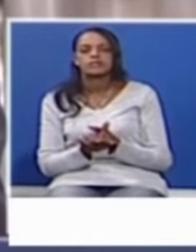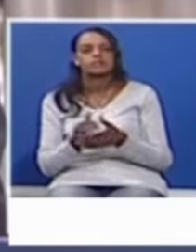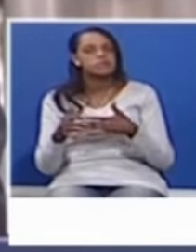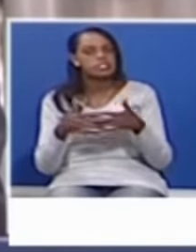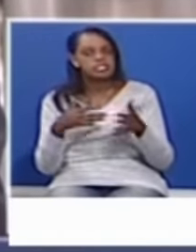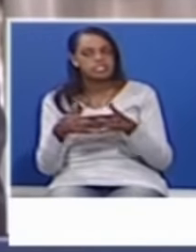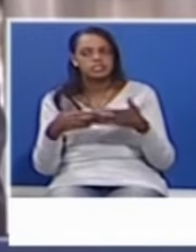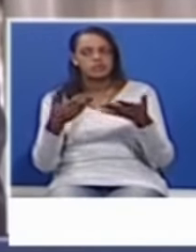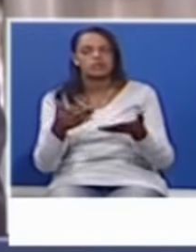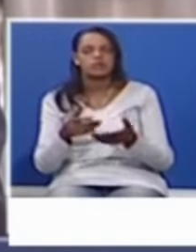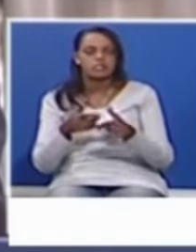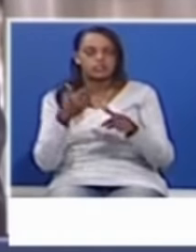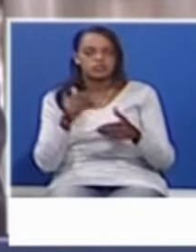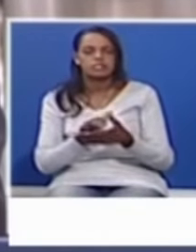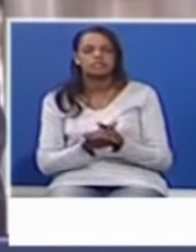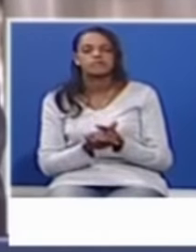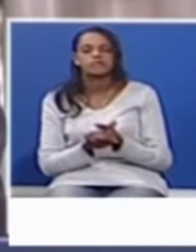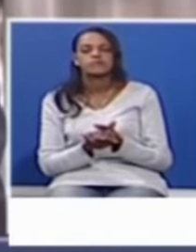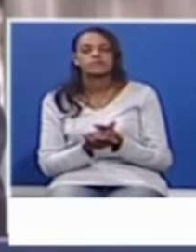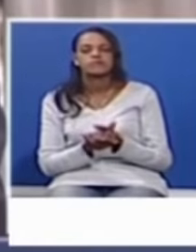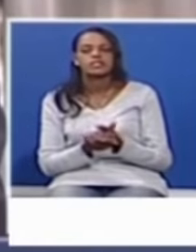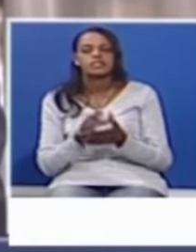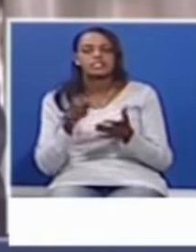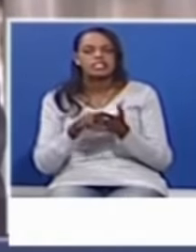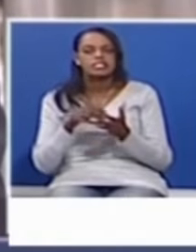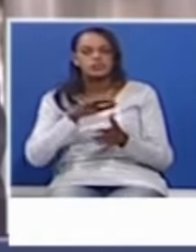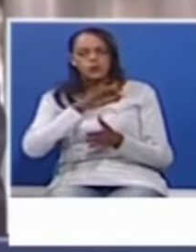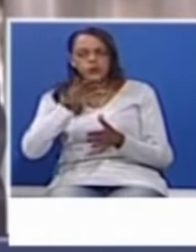መስርሕ ዝጅመር ስለዚ ኩለ ነተን